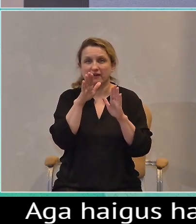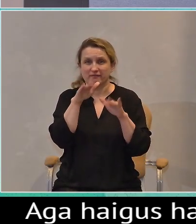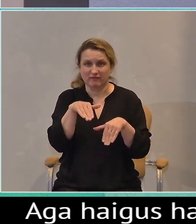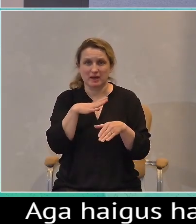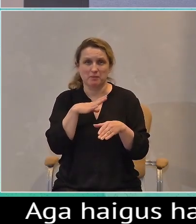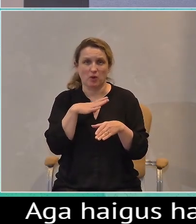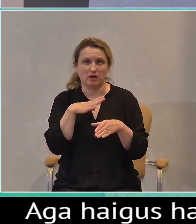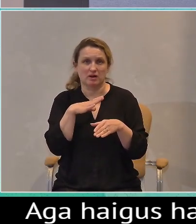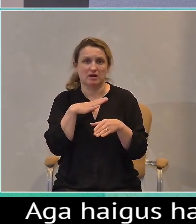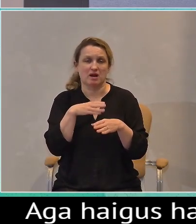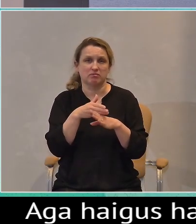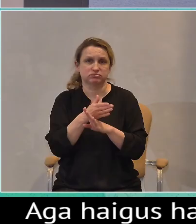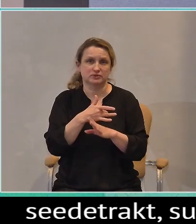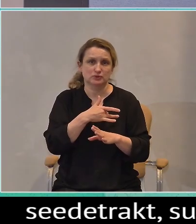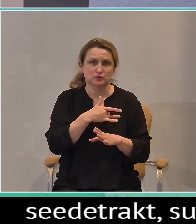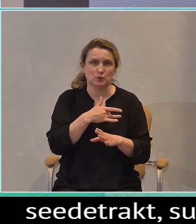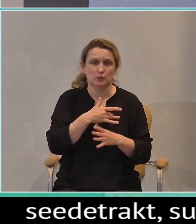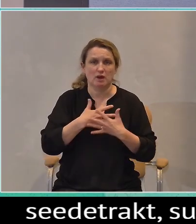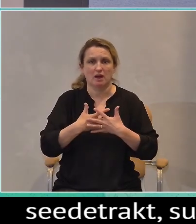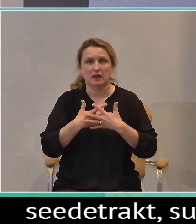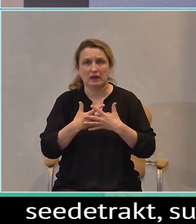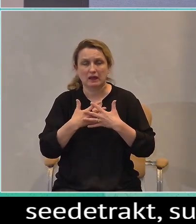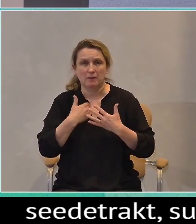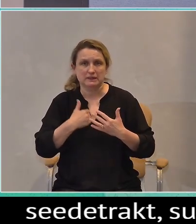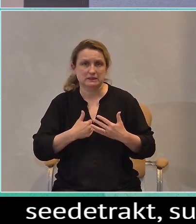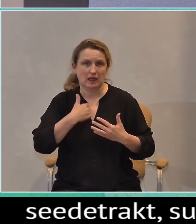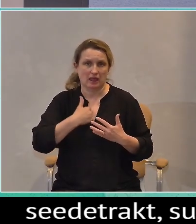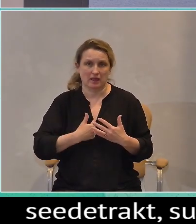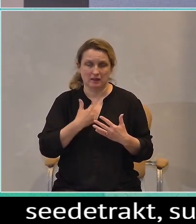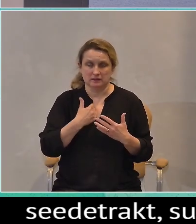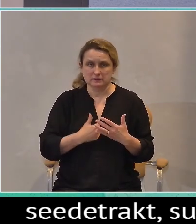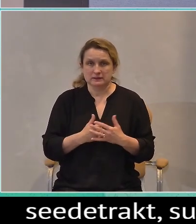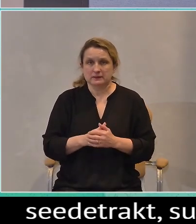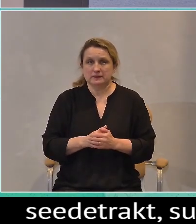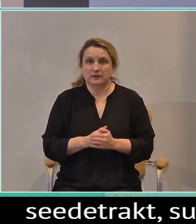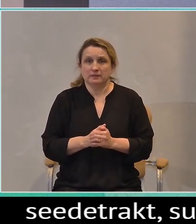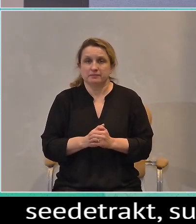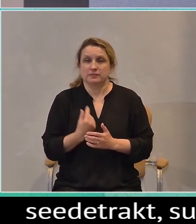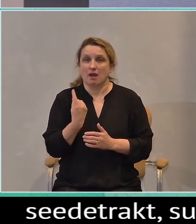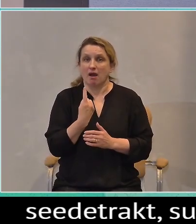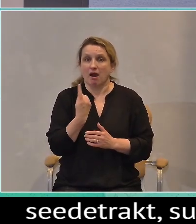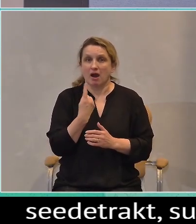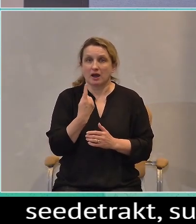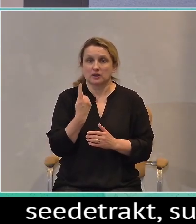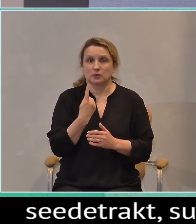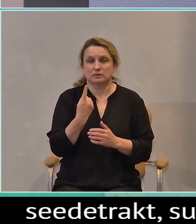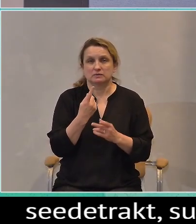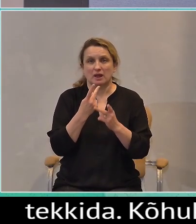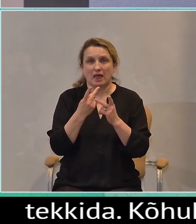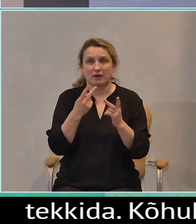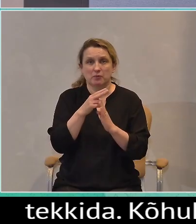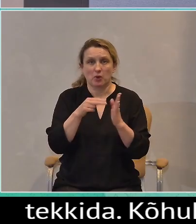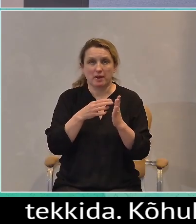haaratud, süda ja hingamisteed. Ja mitte ainult ei ootame erinevaid